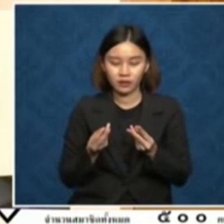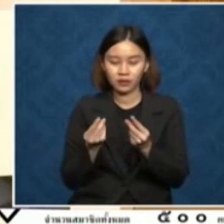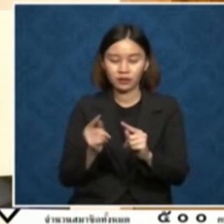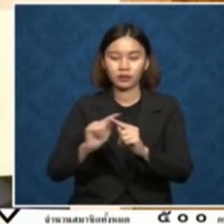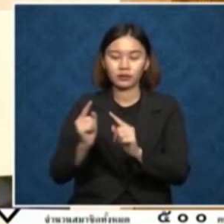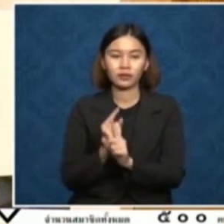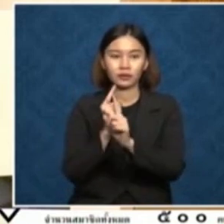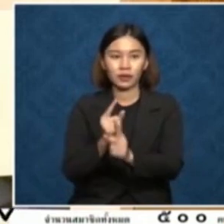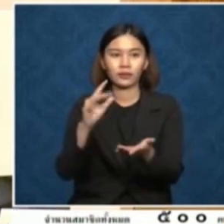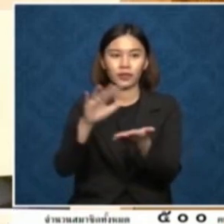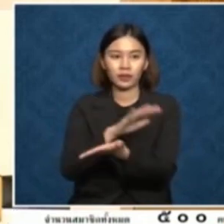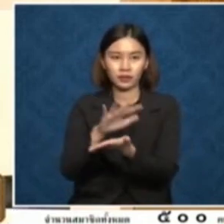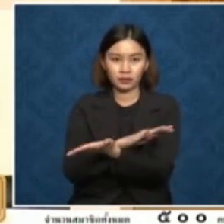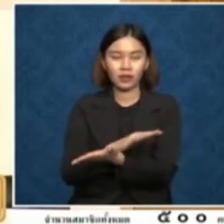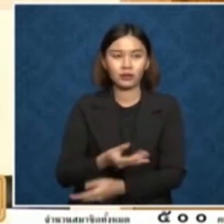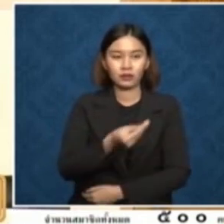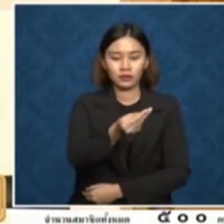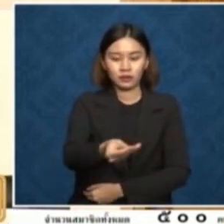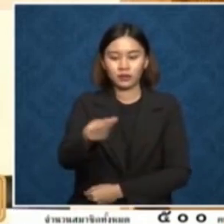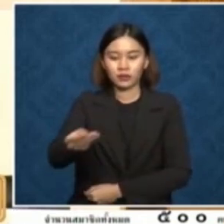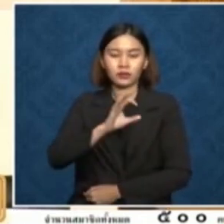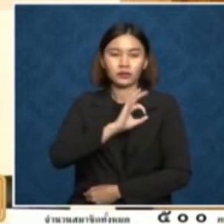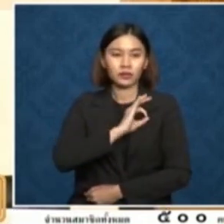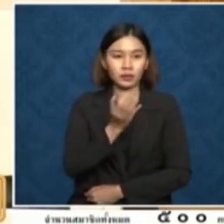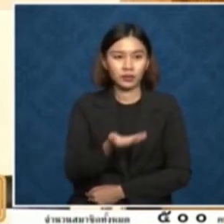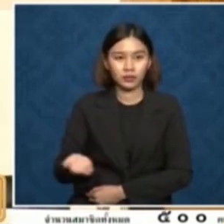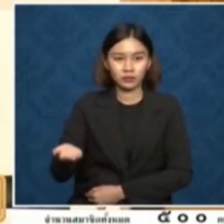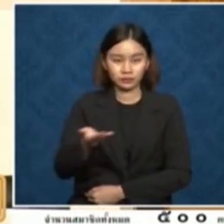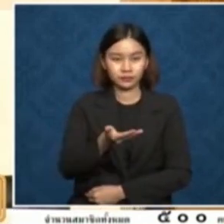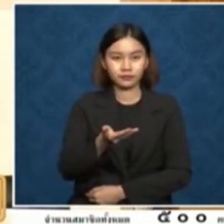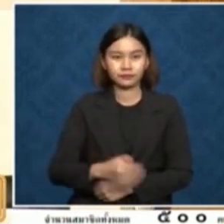ปรากฏตามเอกสารที่จัดวางไว้ให้ท่านสมาชิก